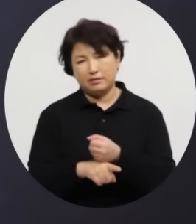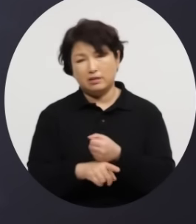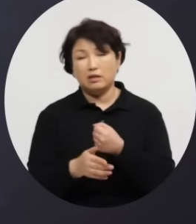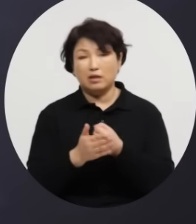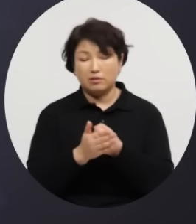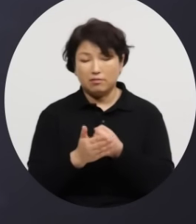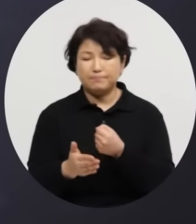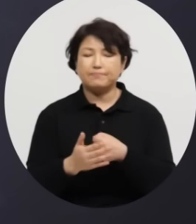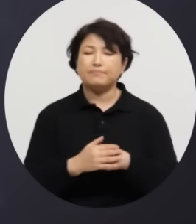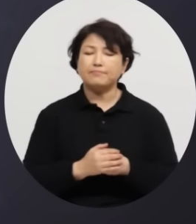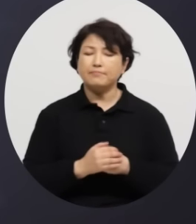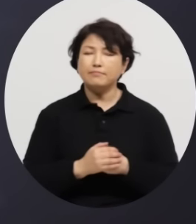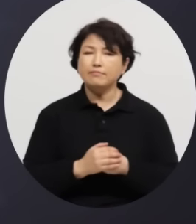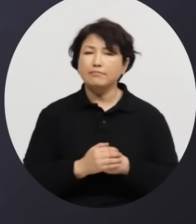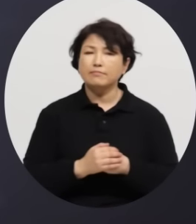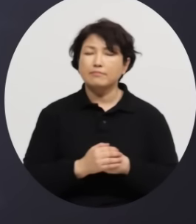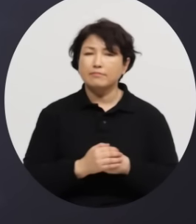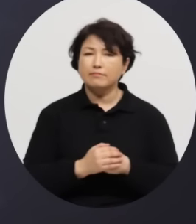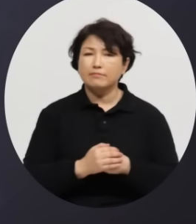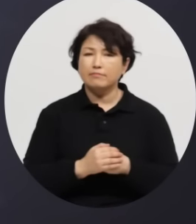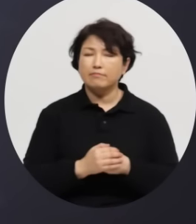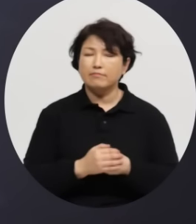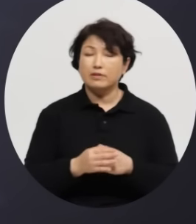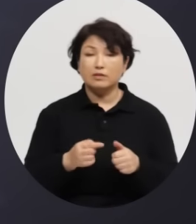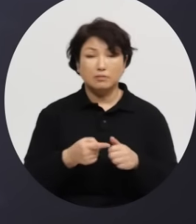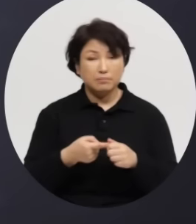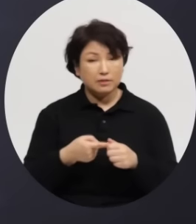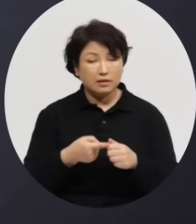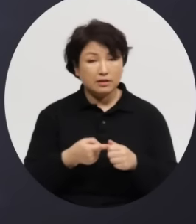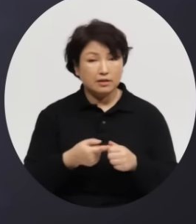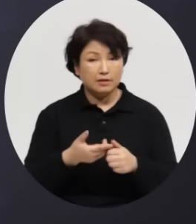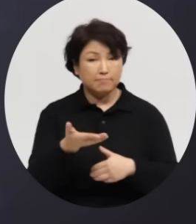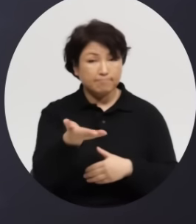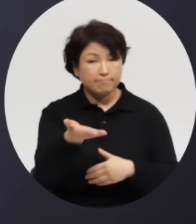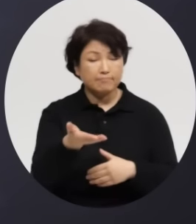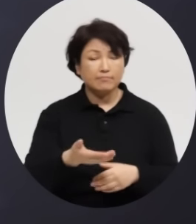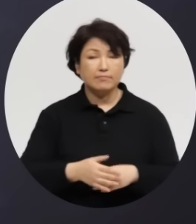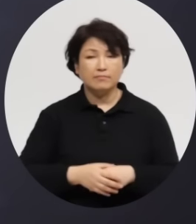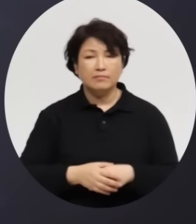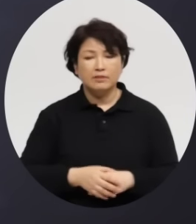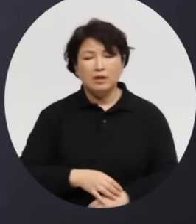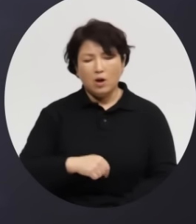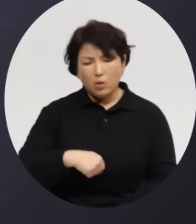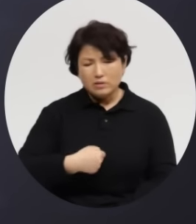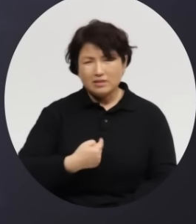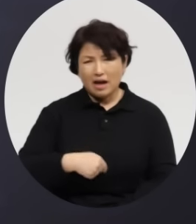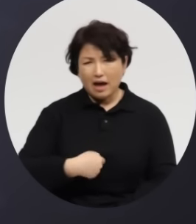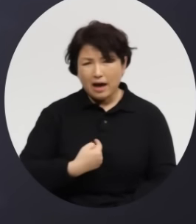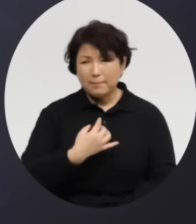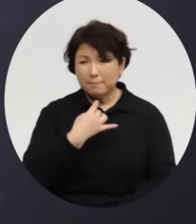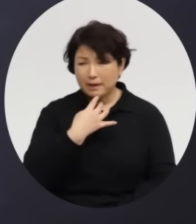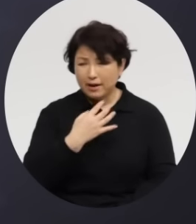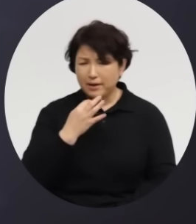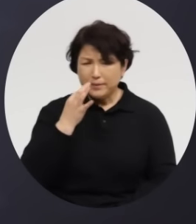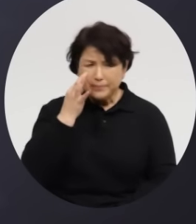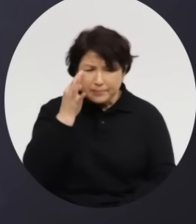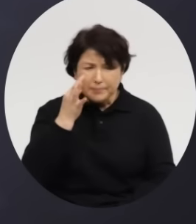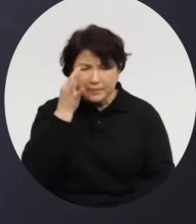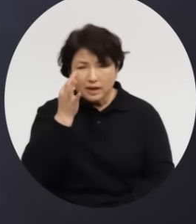말이에요. 그래서 첫째는 질문자 같은 경우는 혼자서 애쓰지